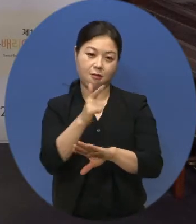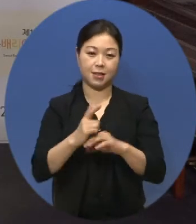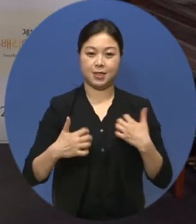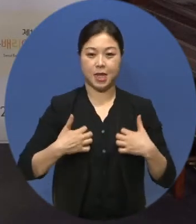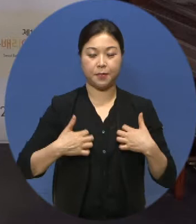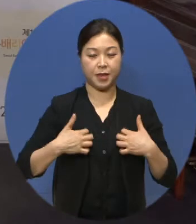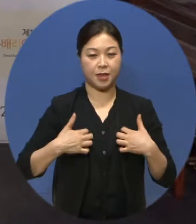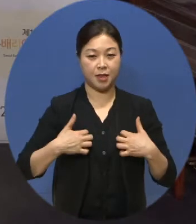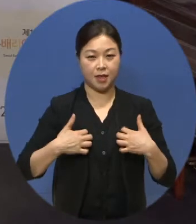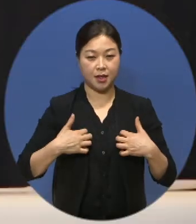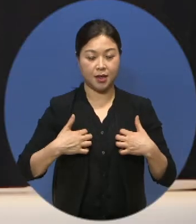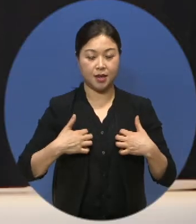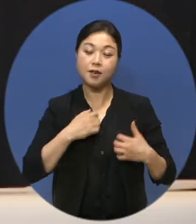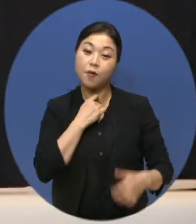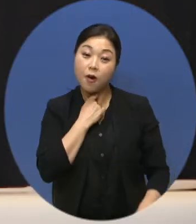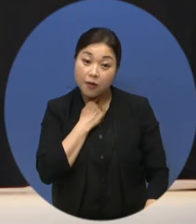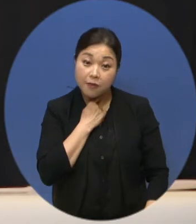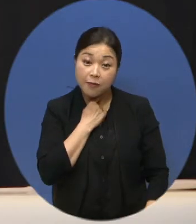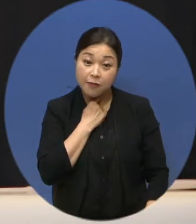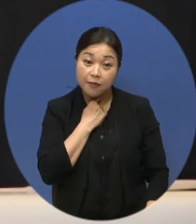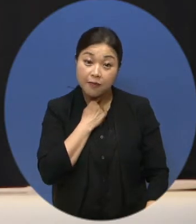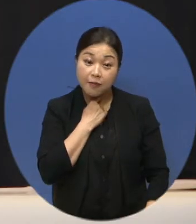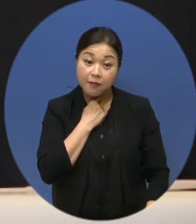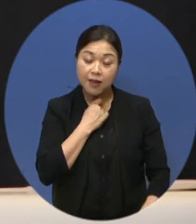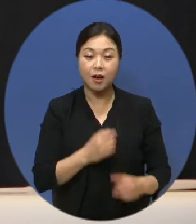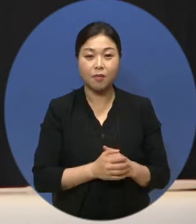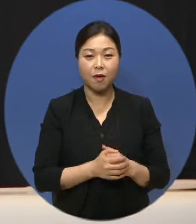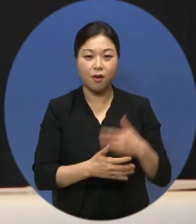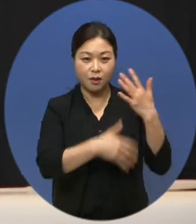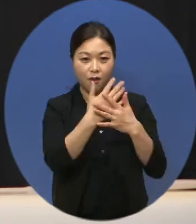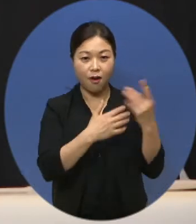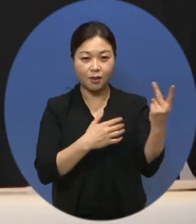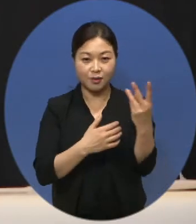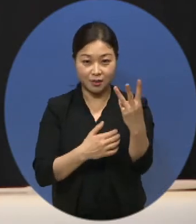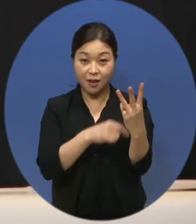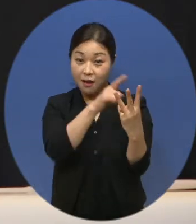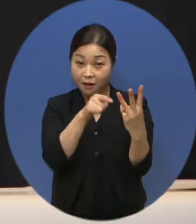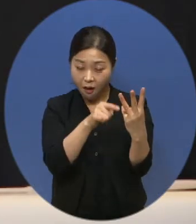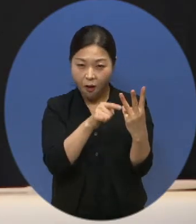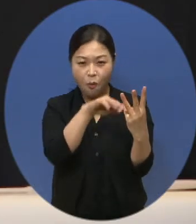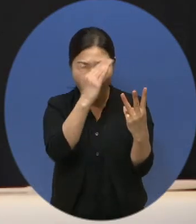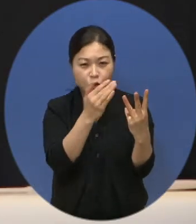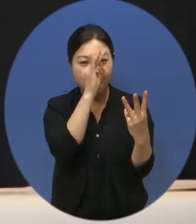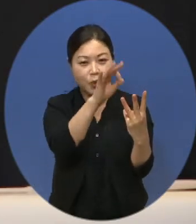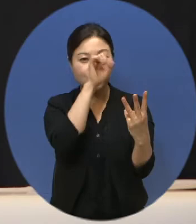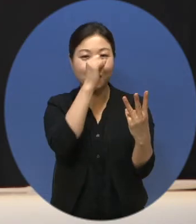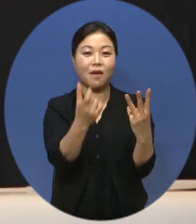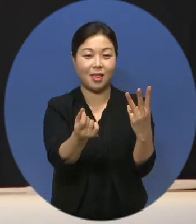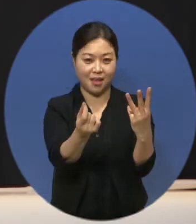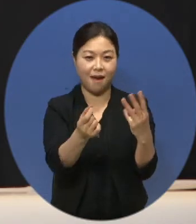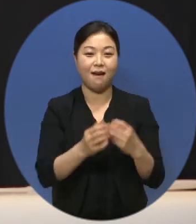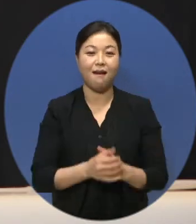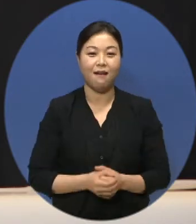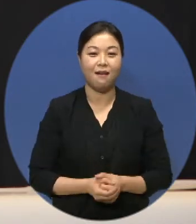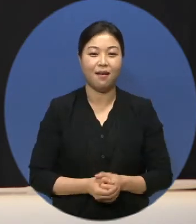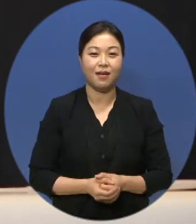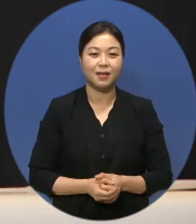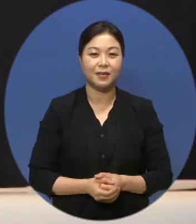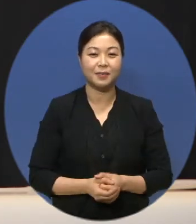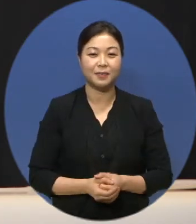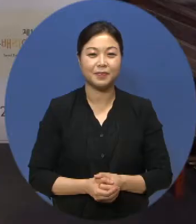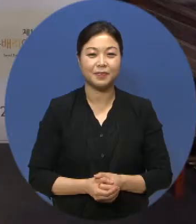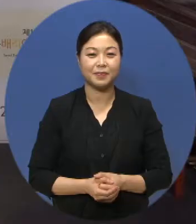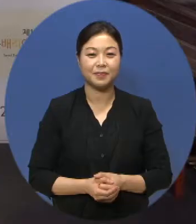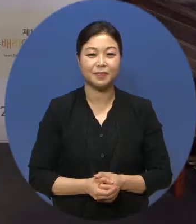추구 좀 하신다면 이제 새 작품을 다 보시는 게 좋지 않을까. 그래요. 네. 네,